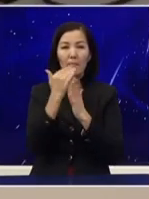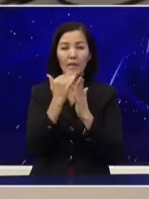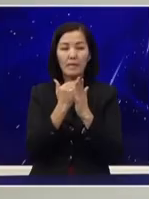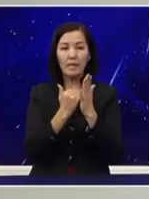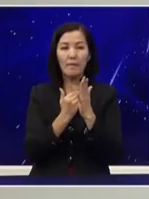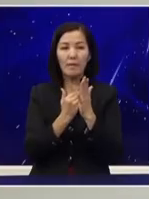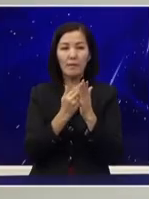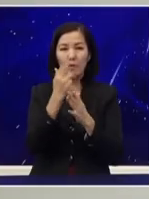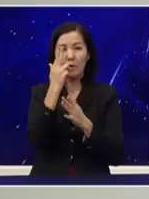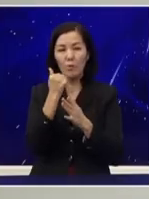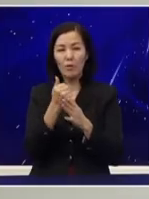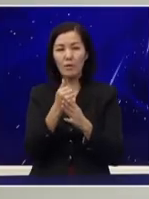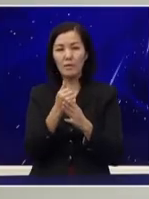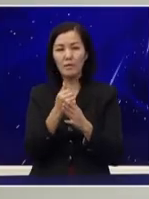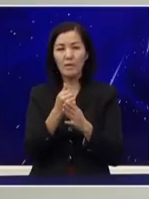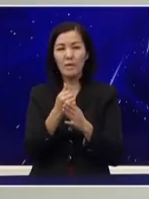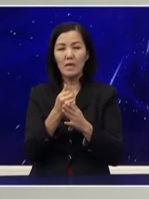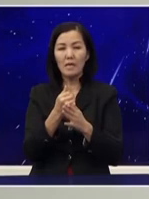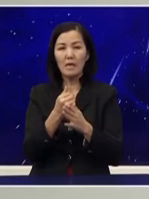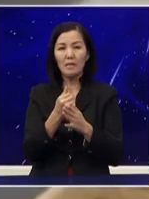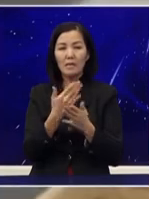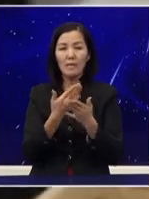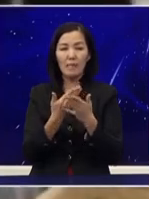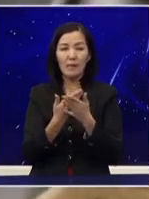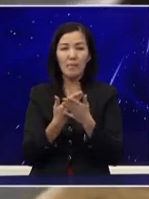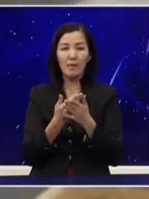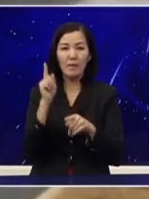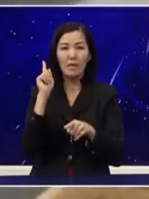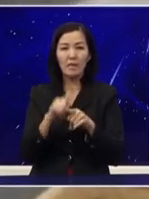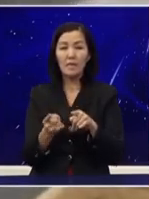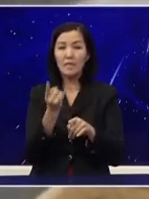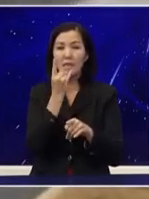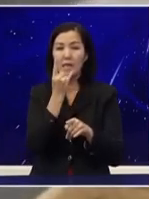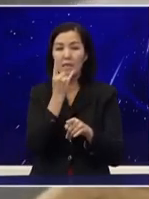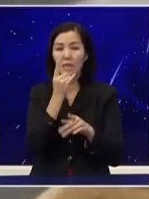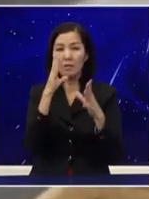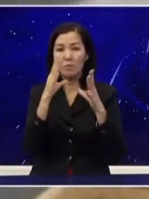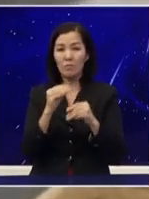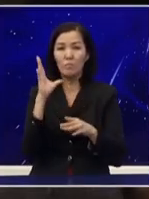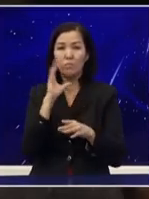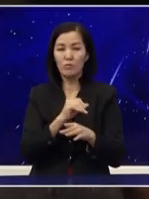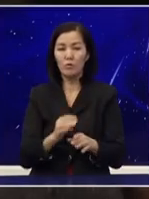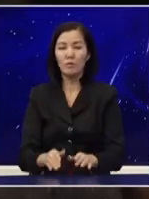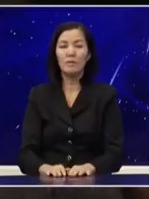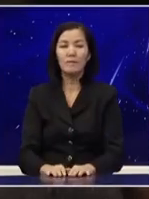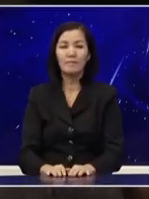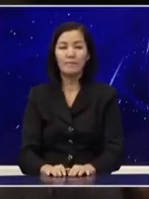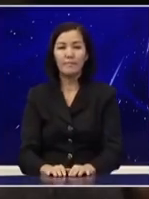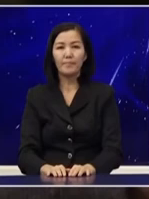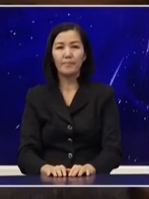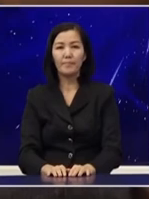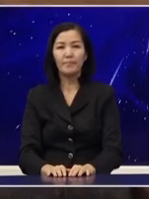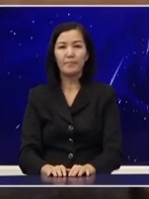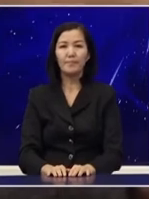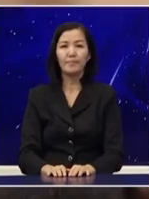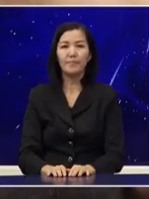қолайсыз тұстары да бар екен. Яки мобильді құрылғының қуатын тез отырғызатын көрінеді. Топтаманы ғаламтор ақпараттары арқылы дайындаған Мадина